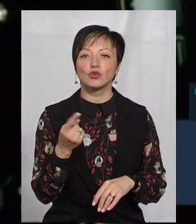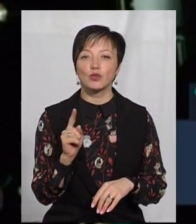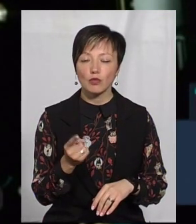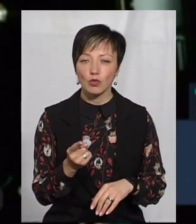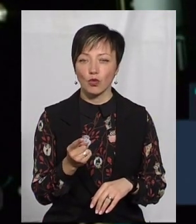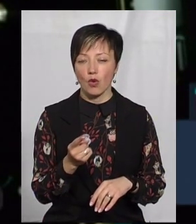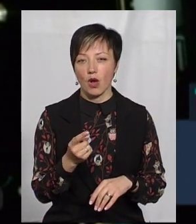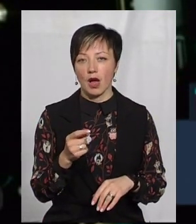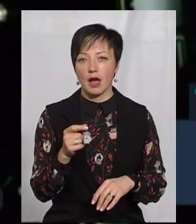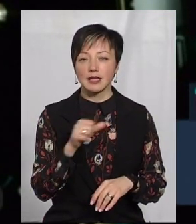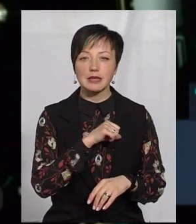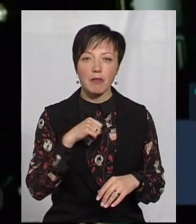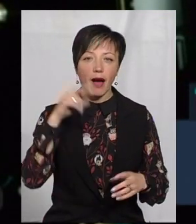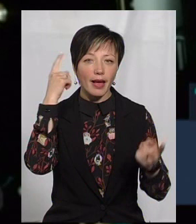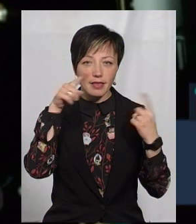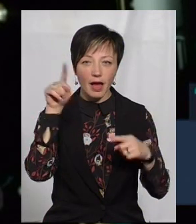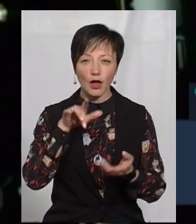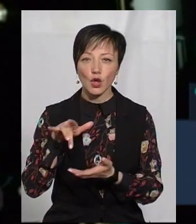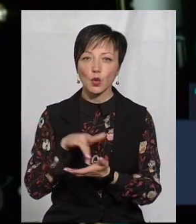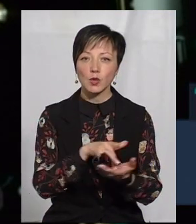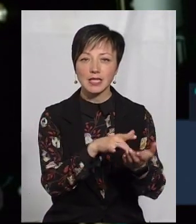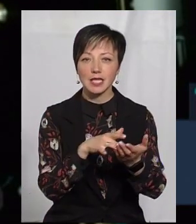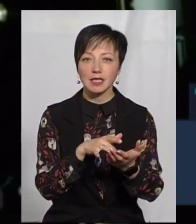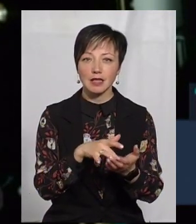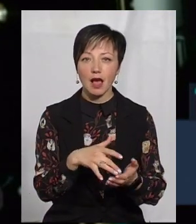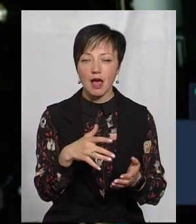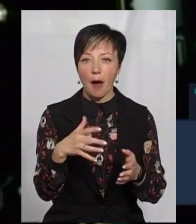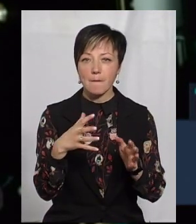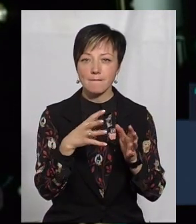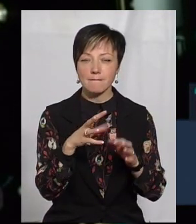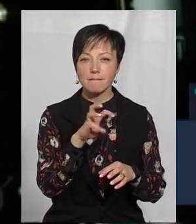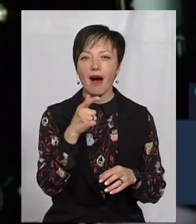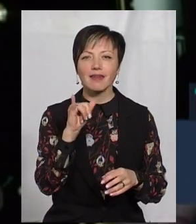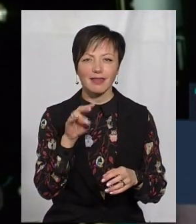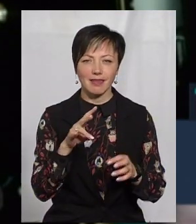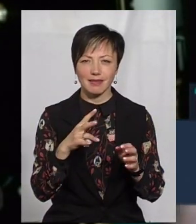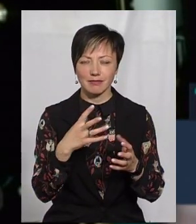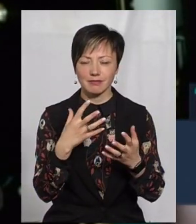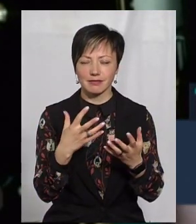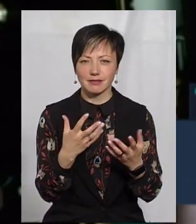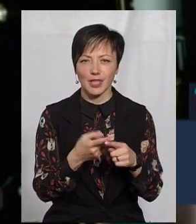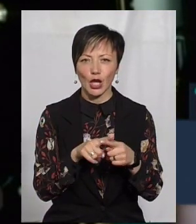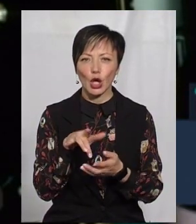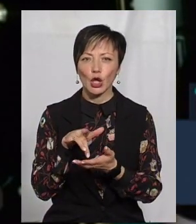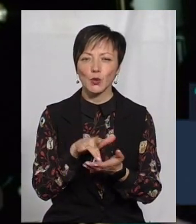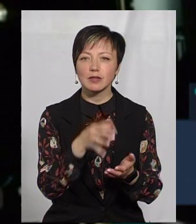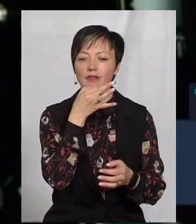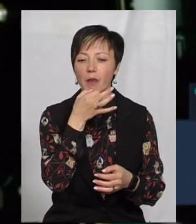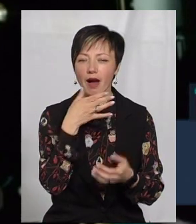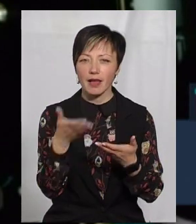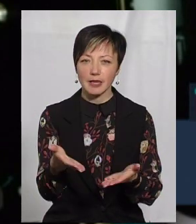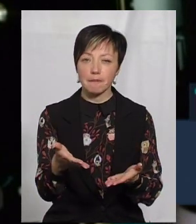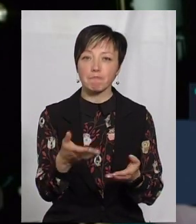Тому що сама ідея туристичного магніту – це дуже круто. Ось, наприклад, якщо в нас в